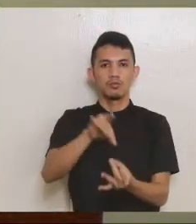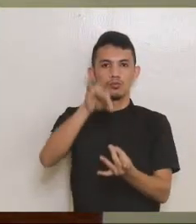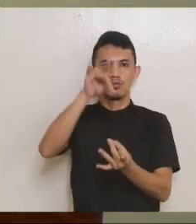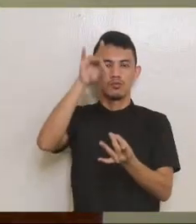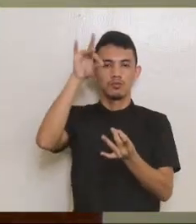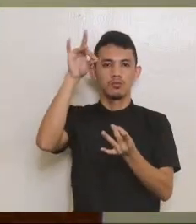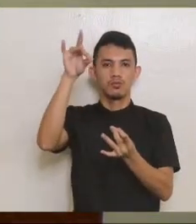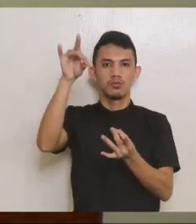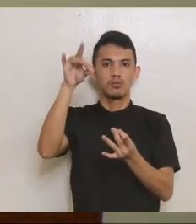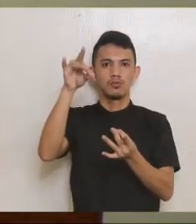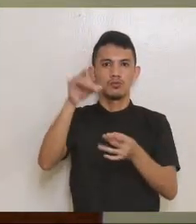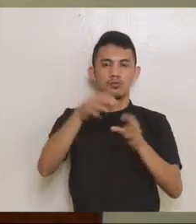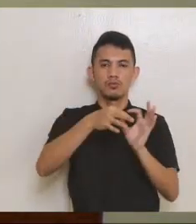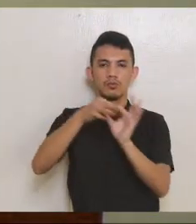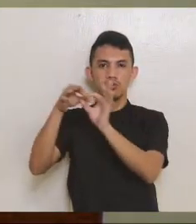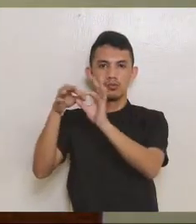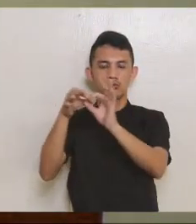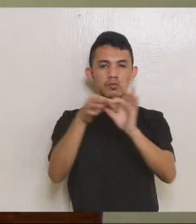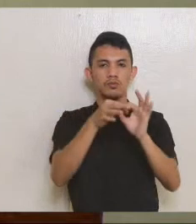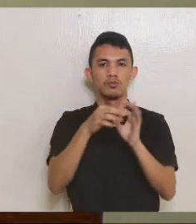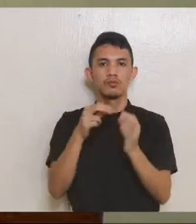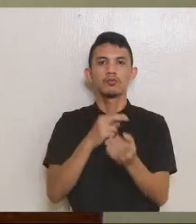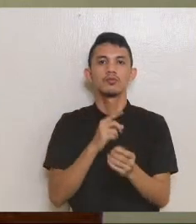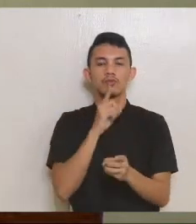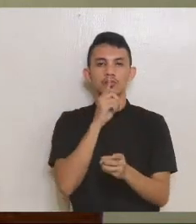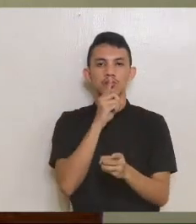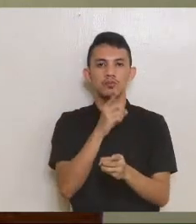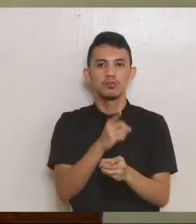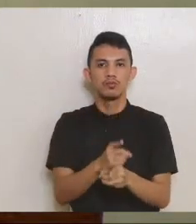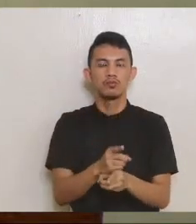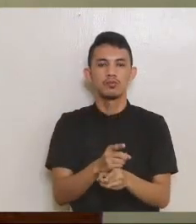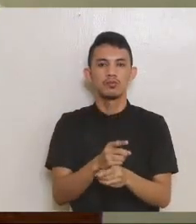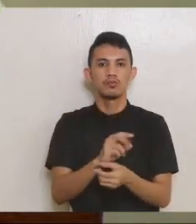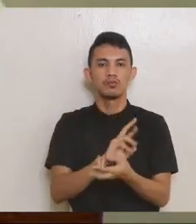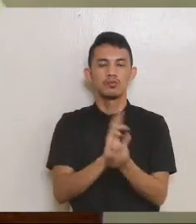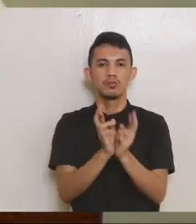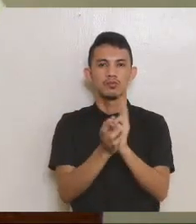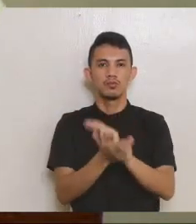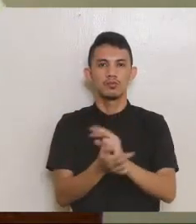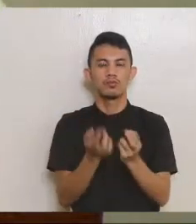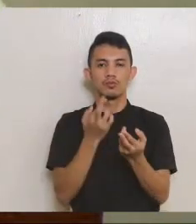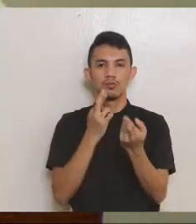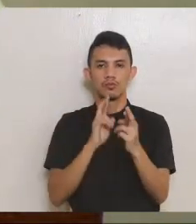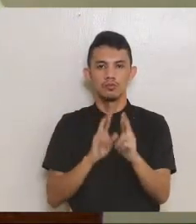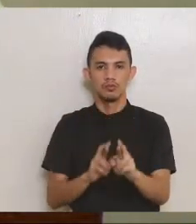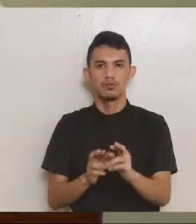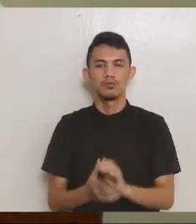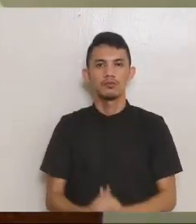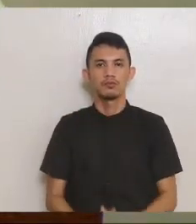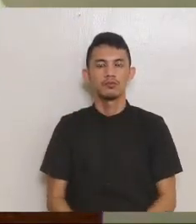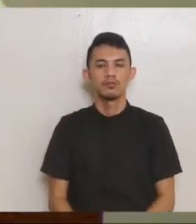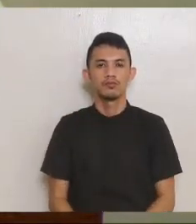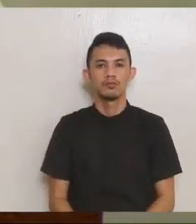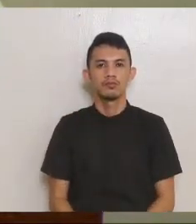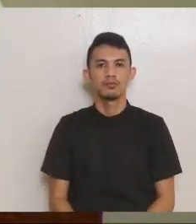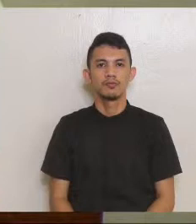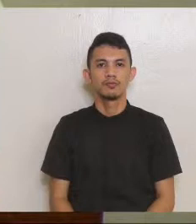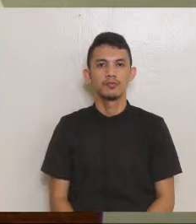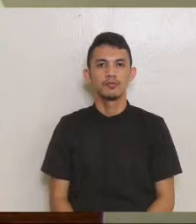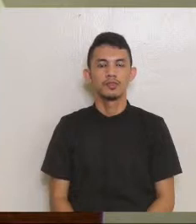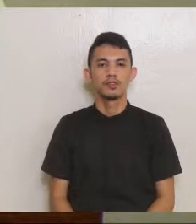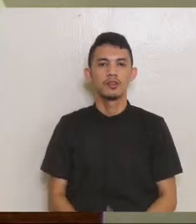sa itinuod nga pagbag-o. Mag-ampo kita sa Ginoo. Umari ka, Espiritu Santo. Nga ang